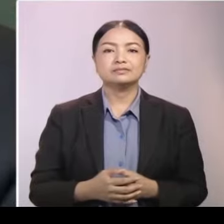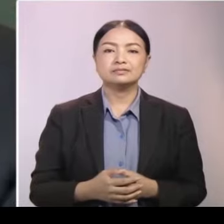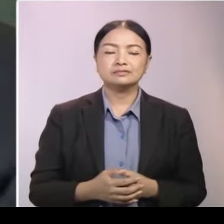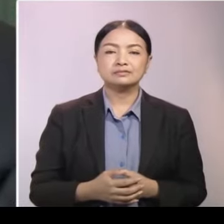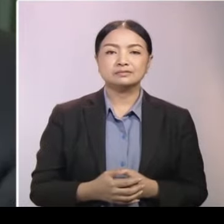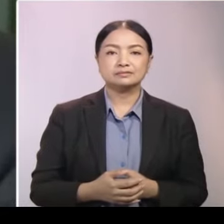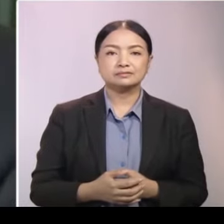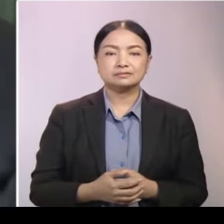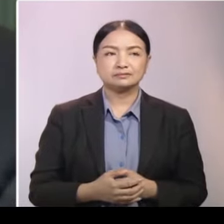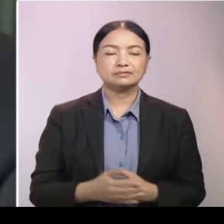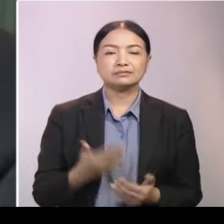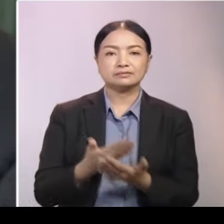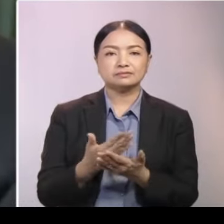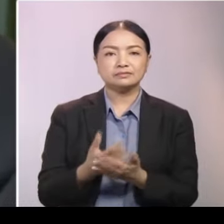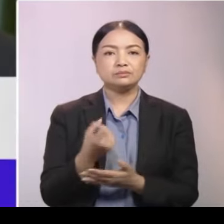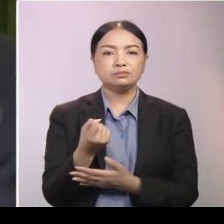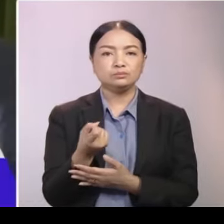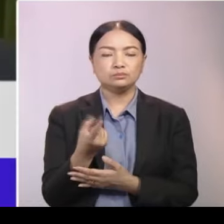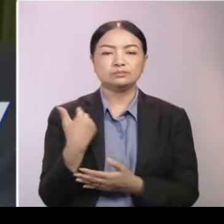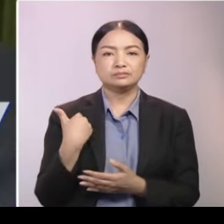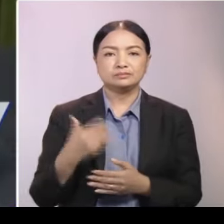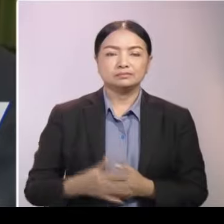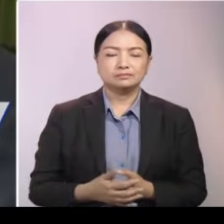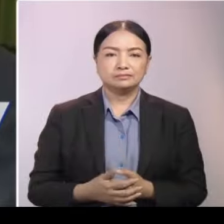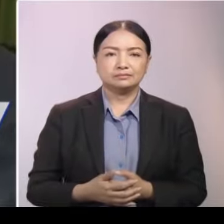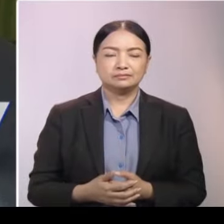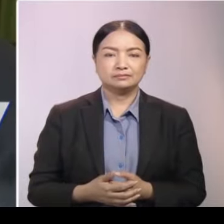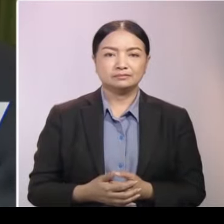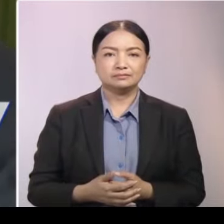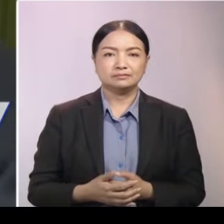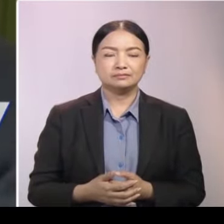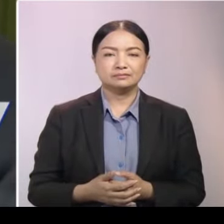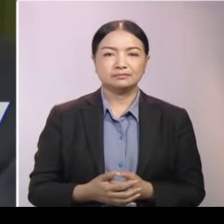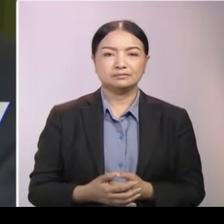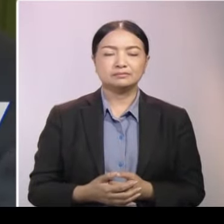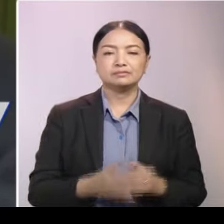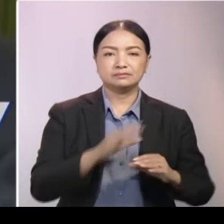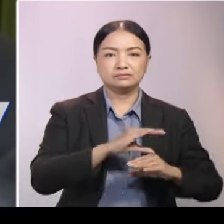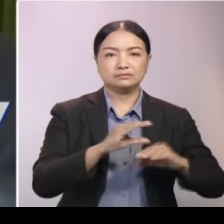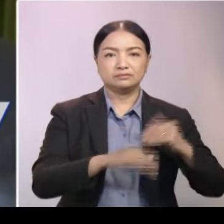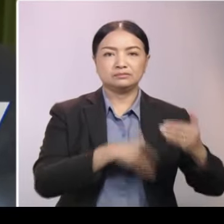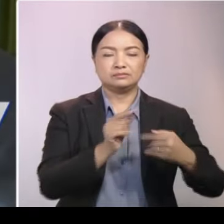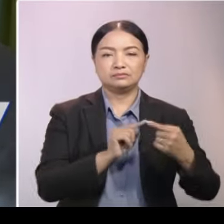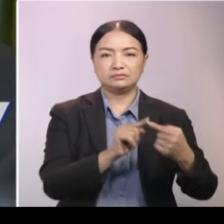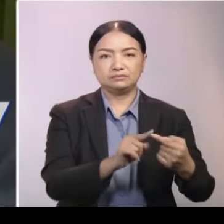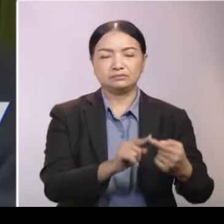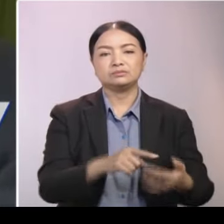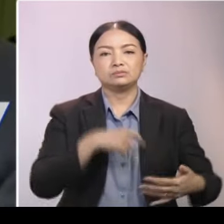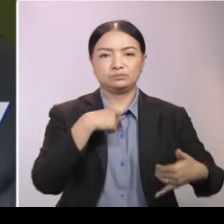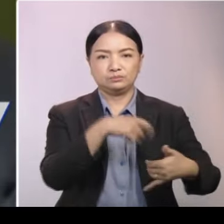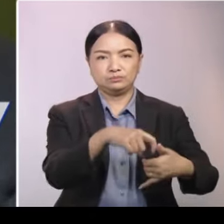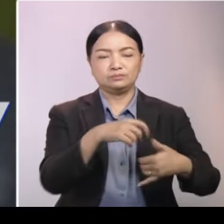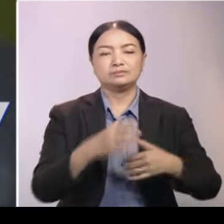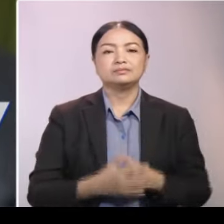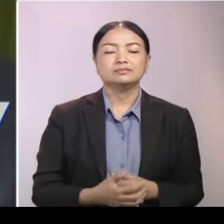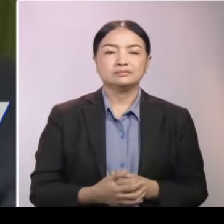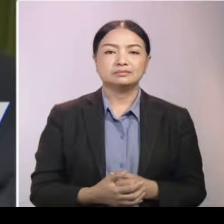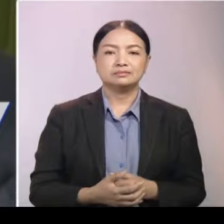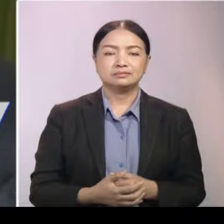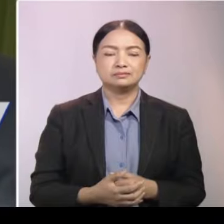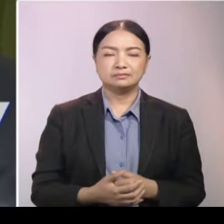ก็อาจจะเป็นเรื่องของเงินสดนะครับบางส่วนก็เป็นเรื่องของโครงการที่ต้องเดินหน้าในเรื่องของ wallet นะครับเพราะว่าต้องเข้าใจว่